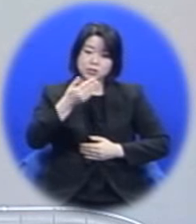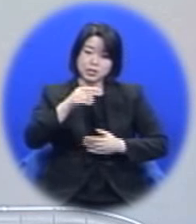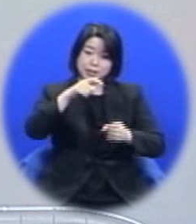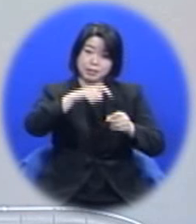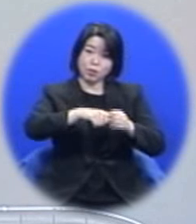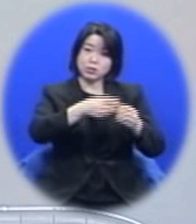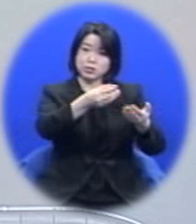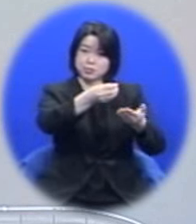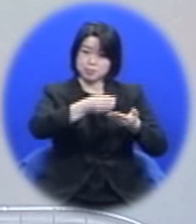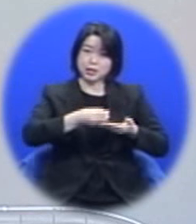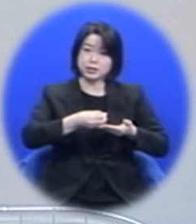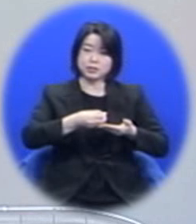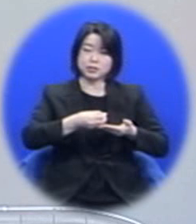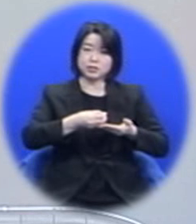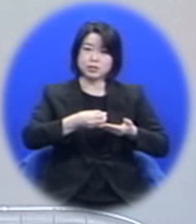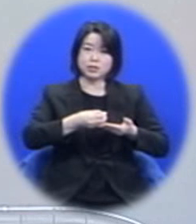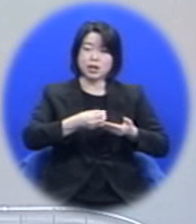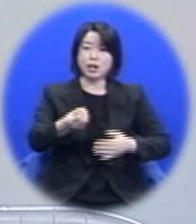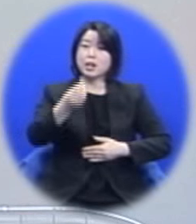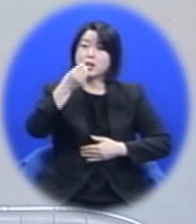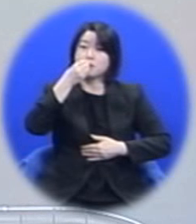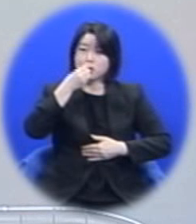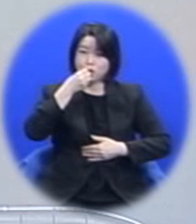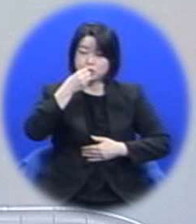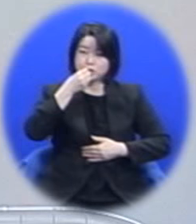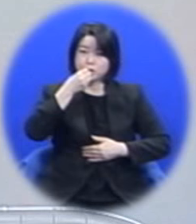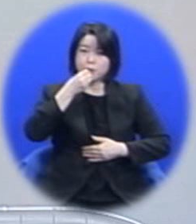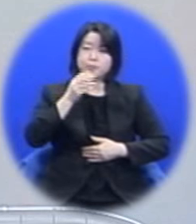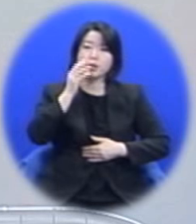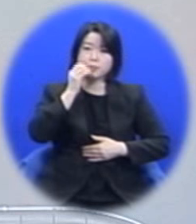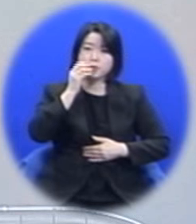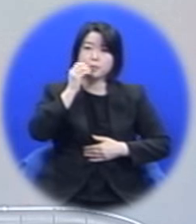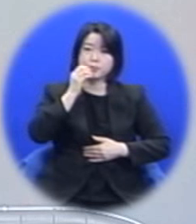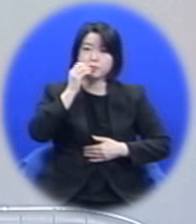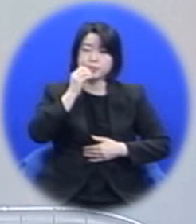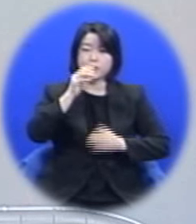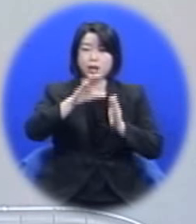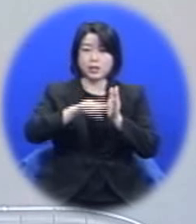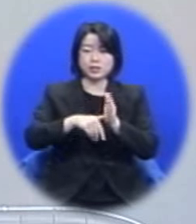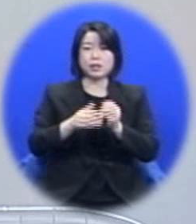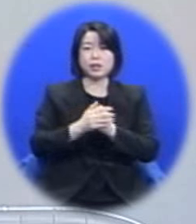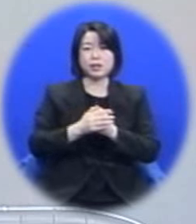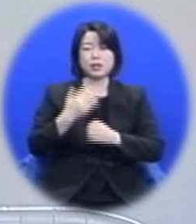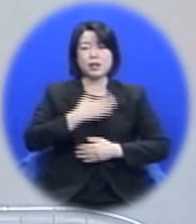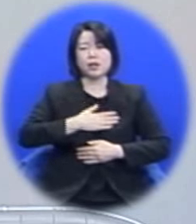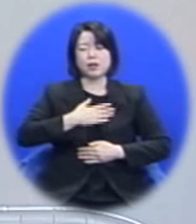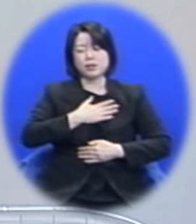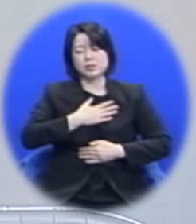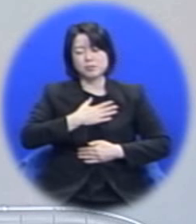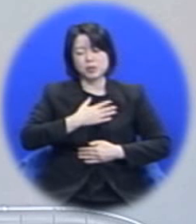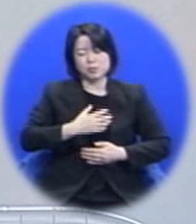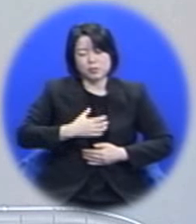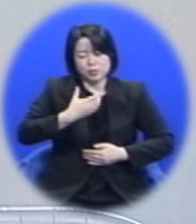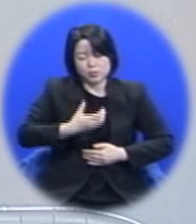받았습니다. 성찬떡을 입에 넣어서 우물우물 이렇게 씹는데 가슴이 울컥해요.